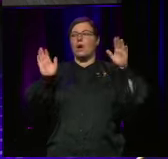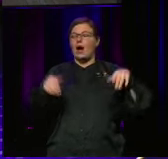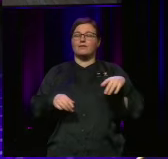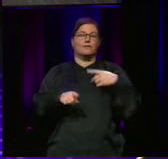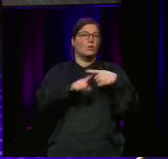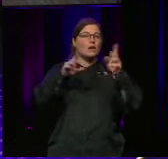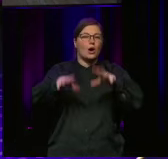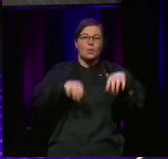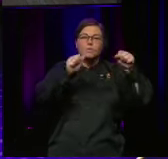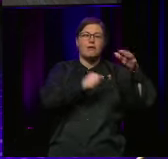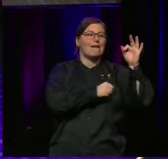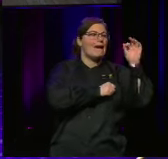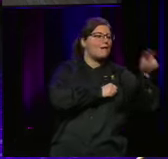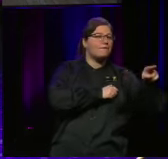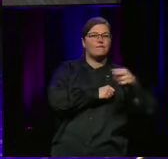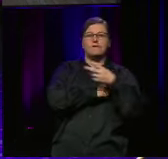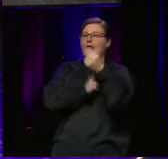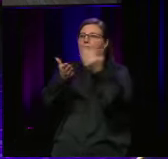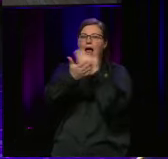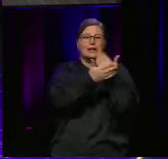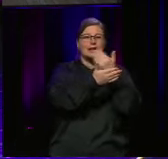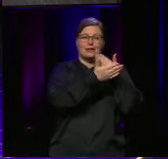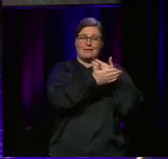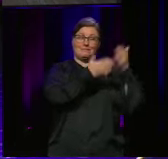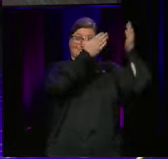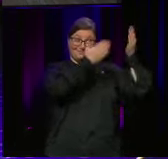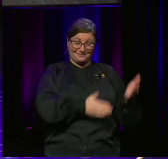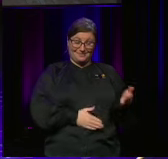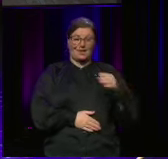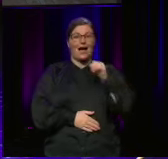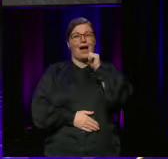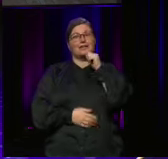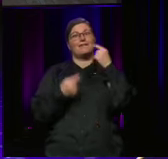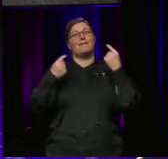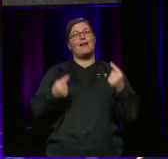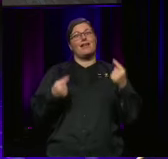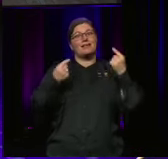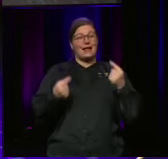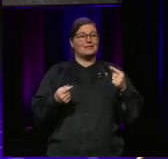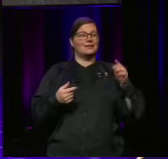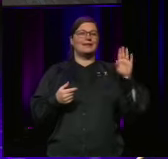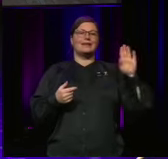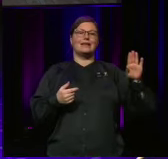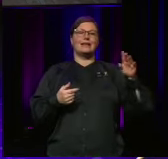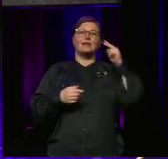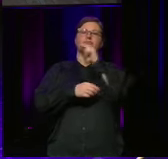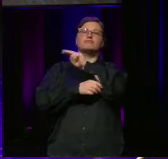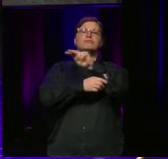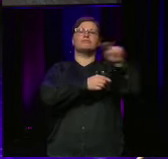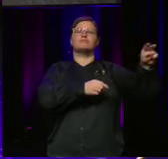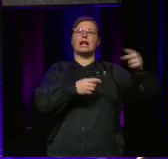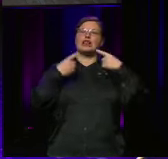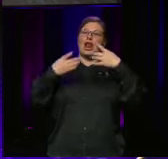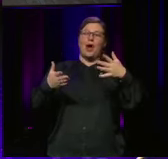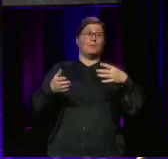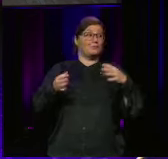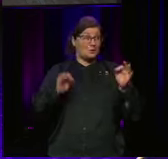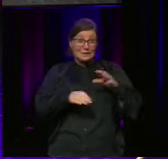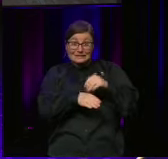uppdrag i andra länder. Så jag ser att det är fantastiskt att du kan med din utblick göra en bedömning av var står vi i